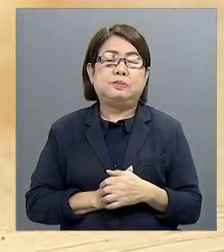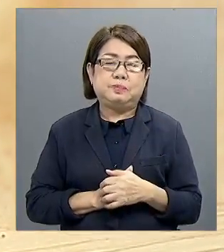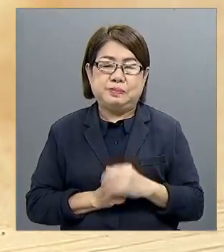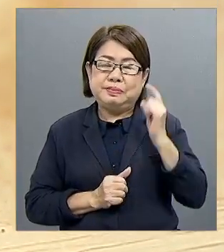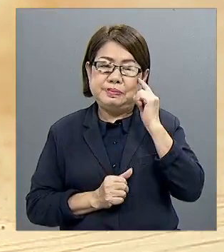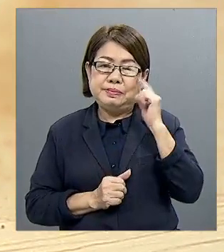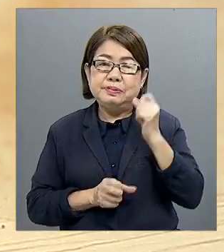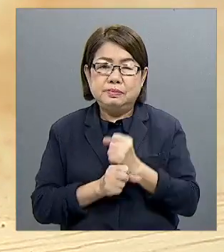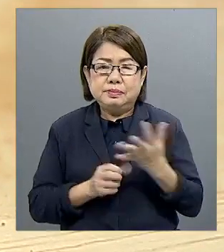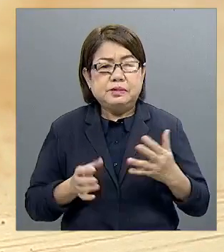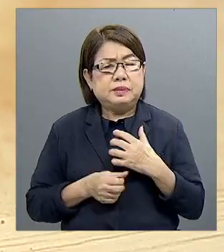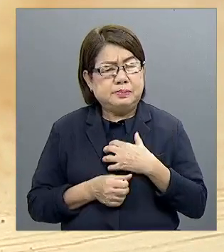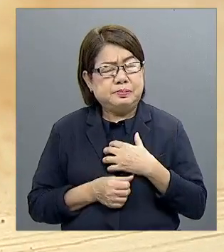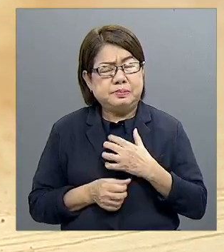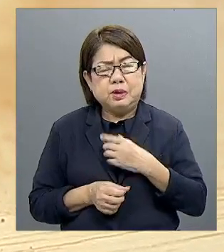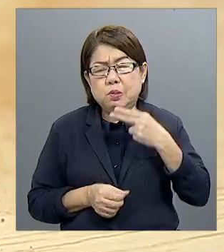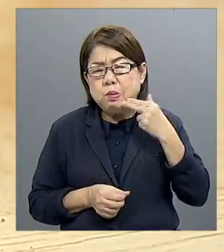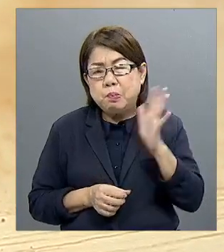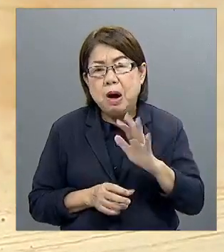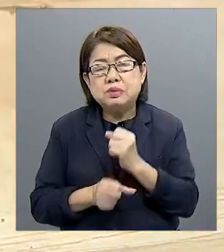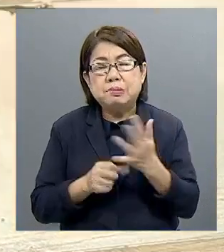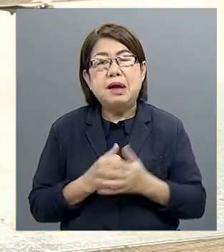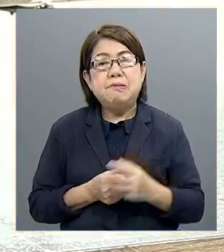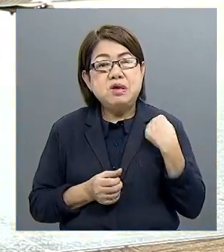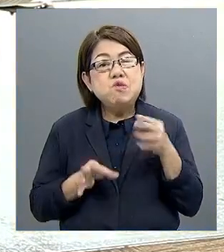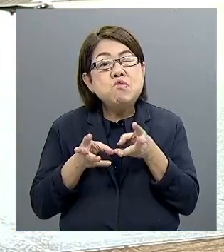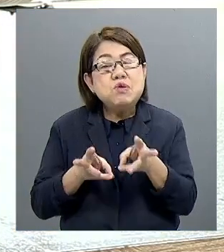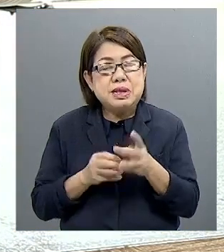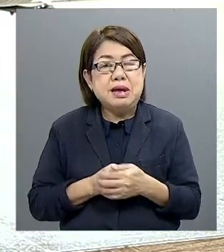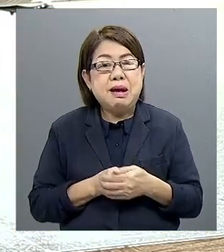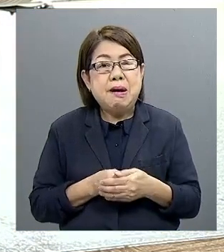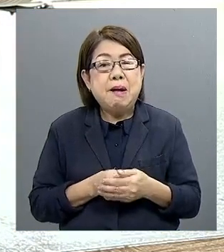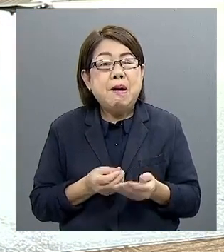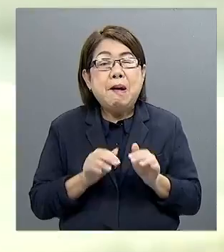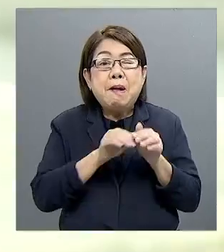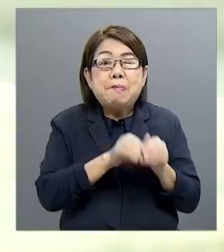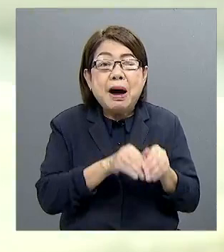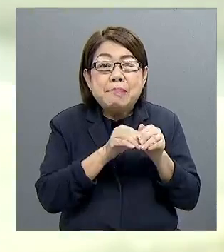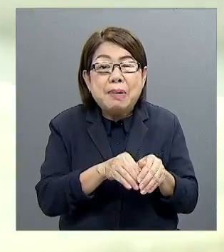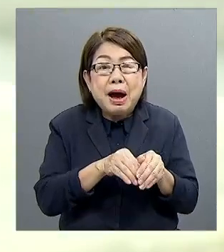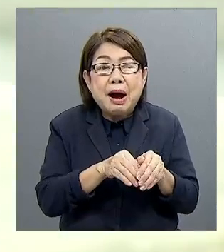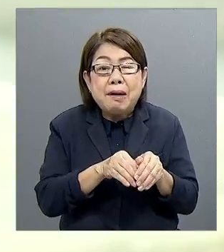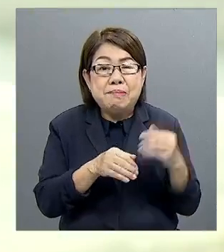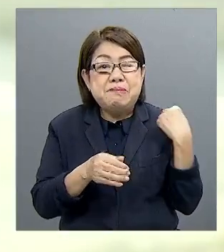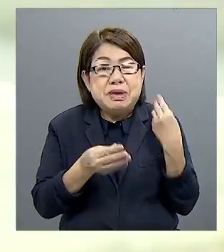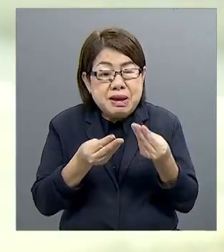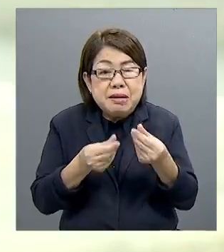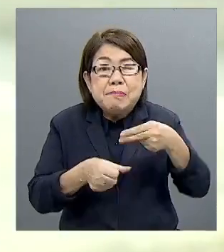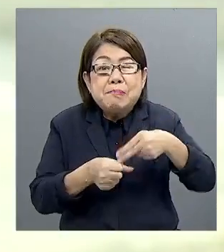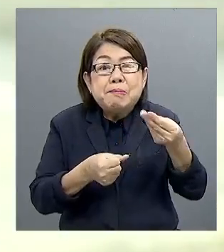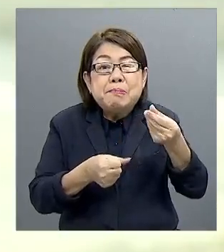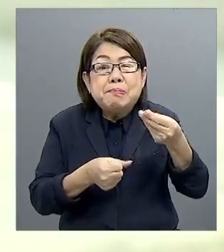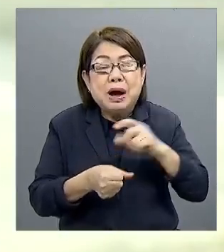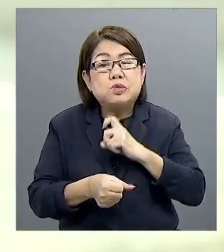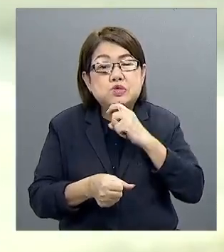ได้คะโกโก ้มีเทคนิคอีกครับให้เหยาะน้ำมันมะพร้าวลงไปนิดนึงน้ำมันมะพร้าวมันจะให้กลิ่นรสที่หอมมันฝรั่งเขาเรียกว่า